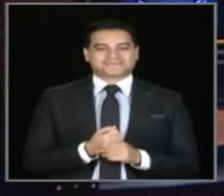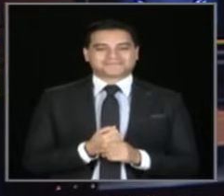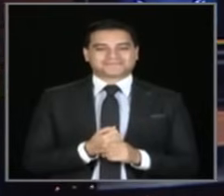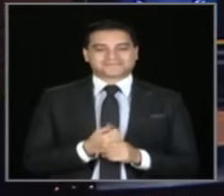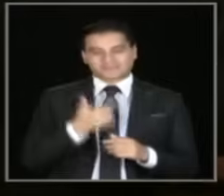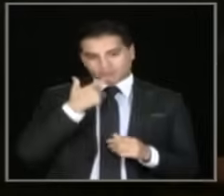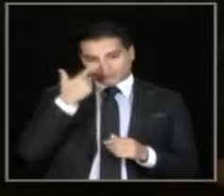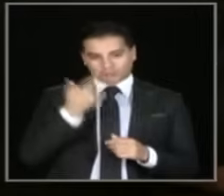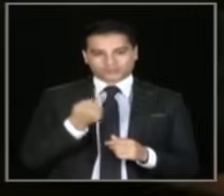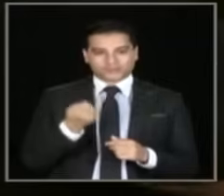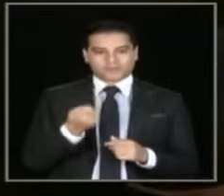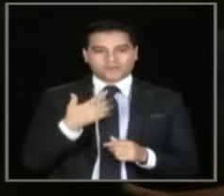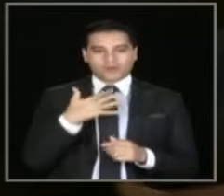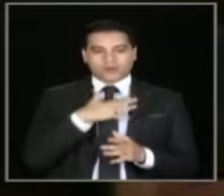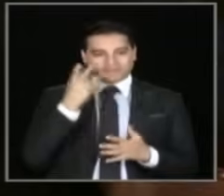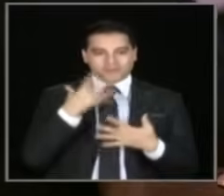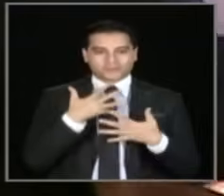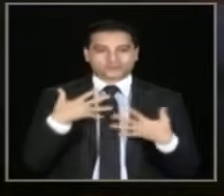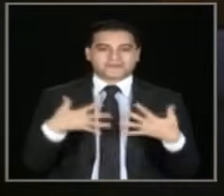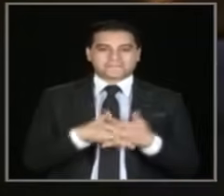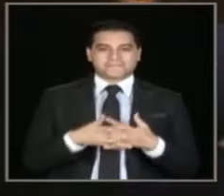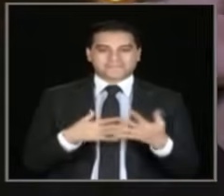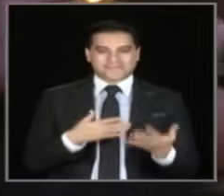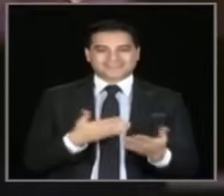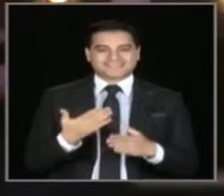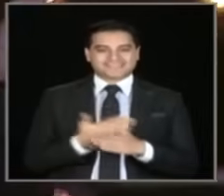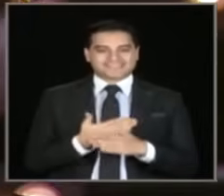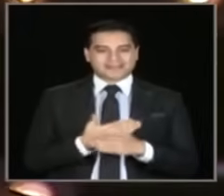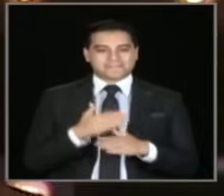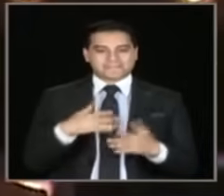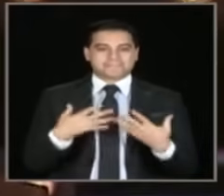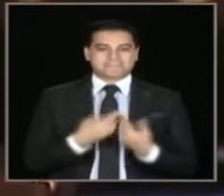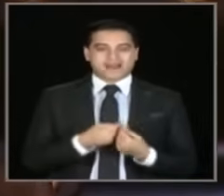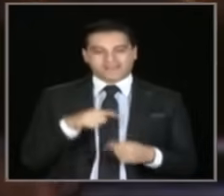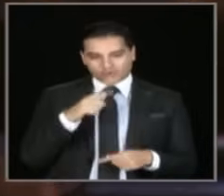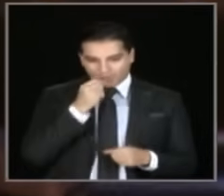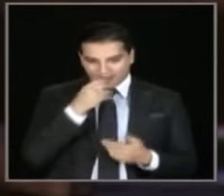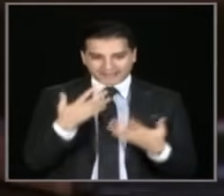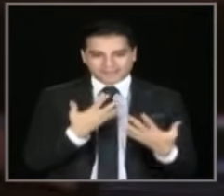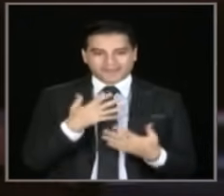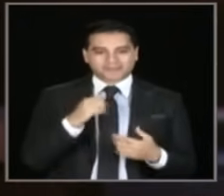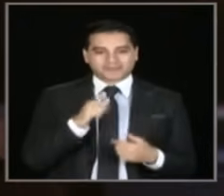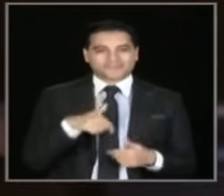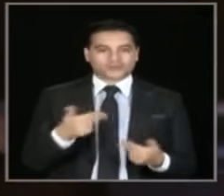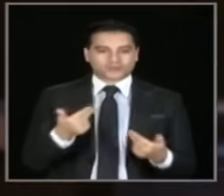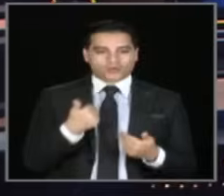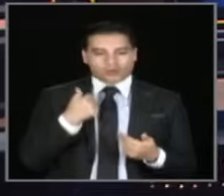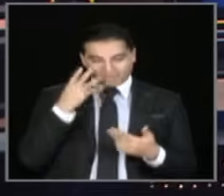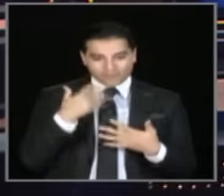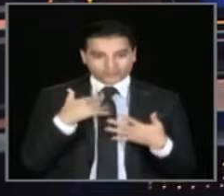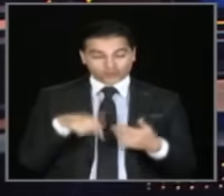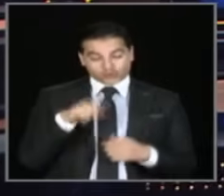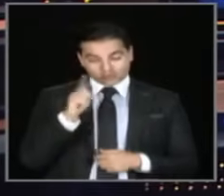عيد ميلاد سعيد، واحنا الحقيقه مبسوطين جدا ان احنا معاكي يوم عيد ميلادك في الاستوديو. ده أكيد